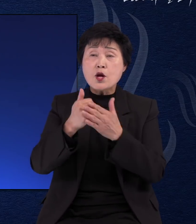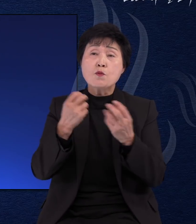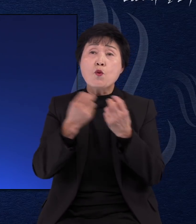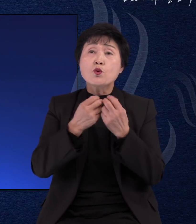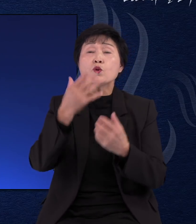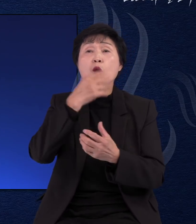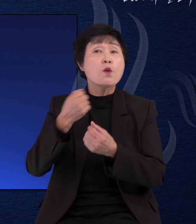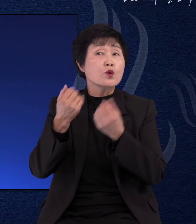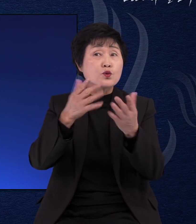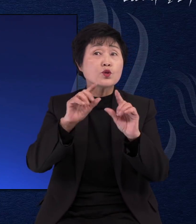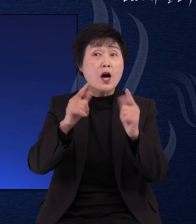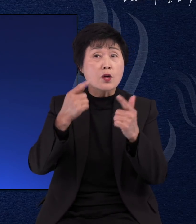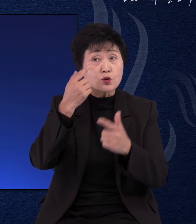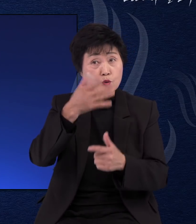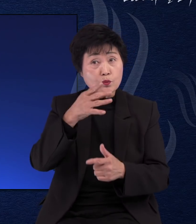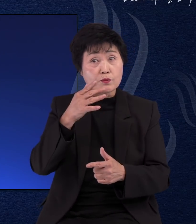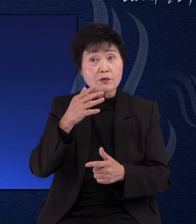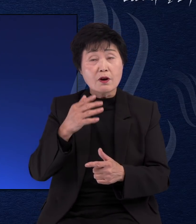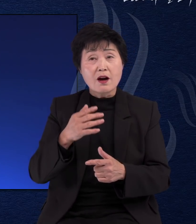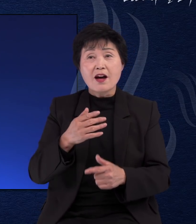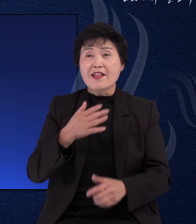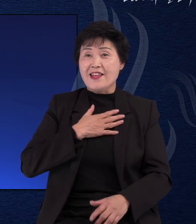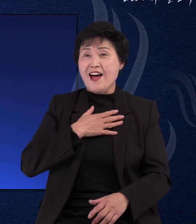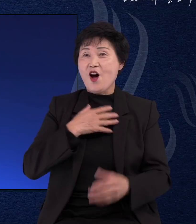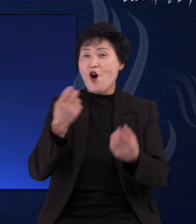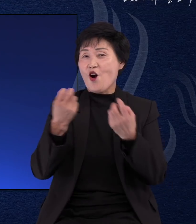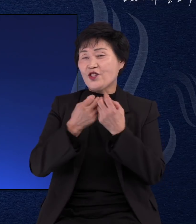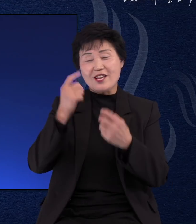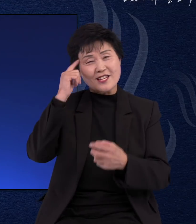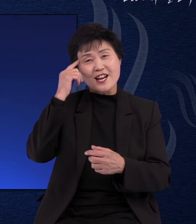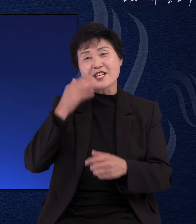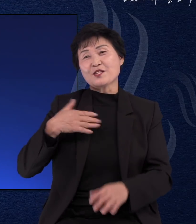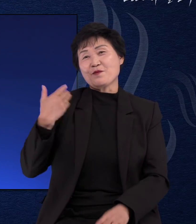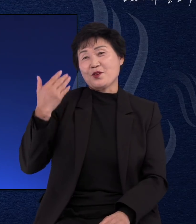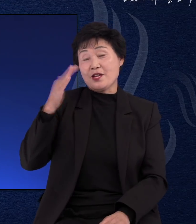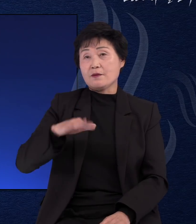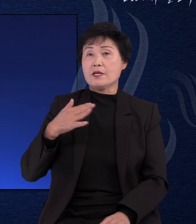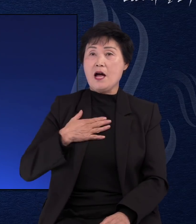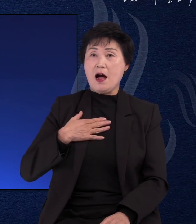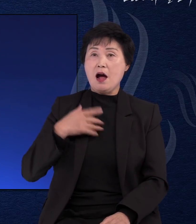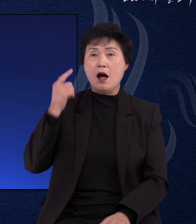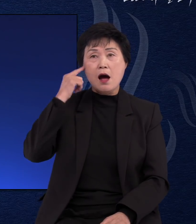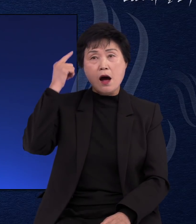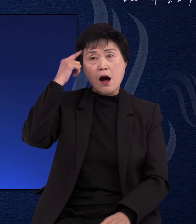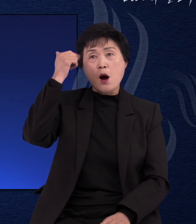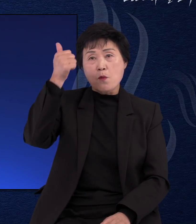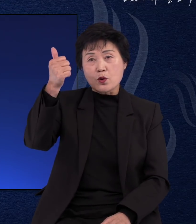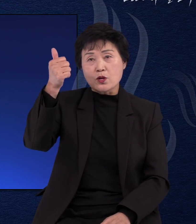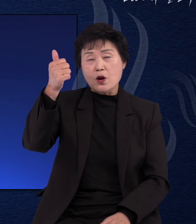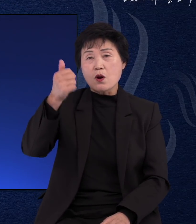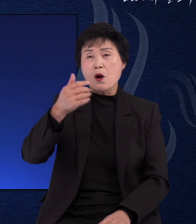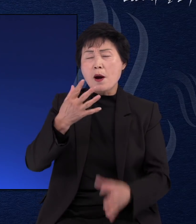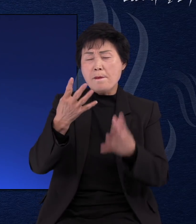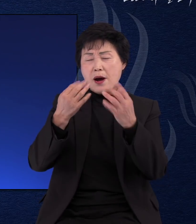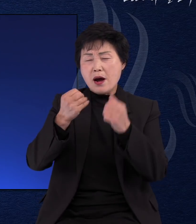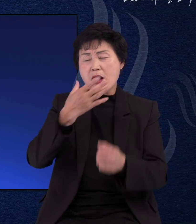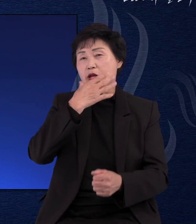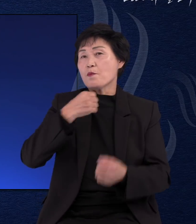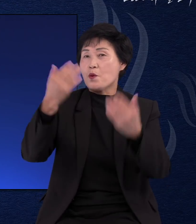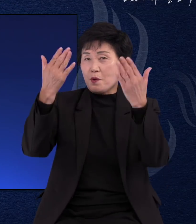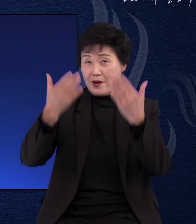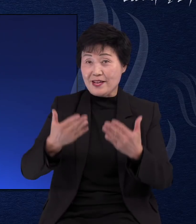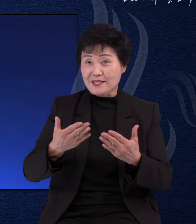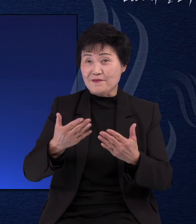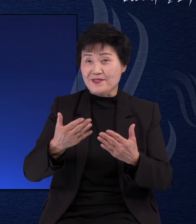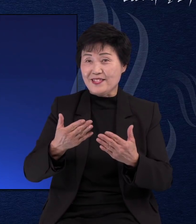있겠습니까? 여러분 저를 어떻게 보실지 모르겠는데 저는 목사로서 참 복을 많이 받은 사람입니다. 무슨 복을 받았는지 이제 설명을